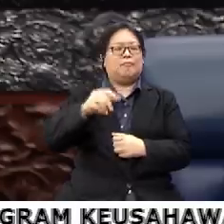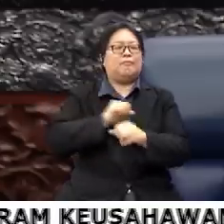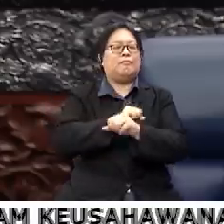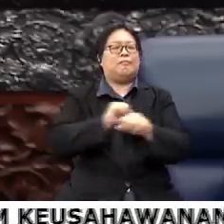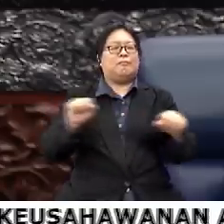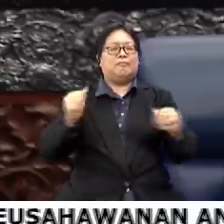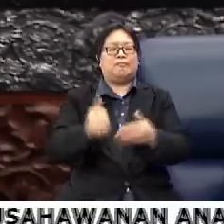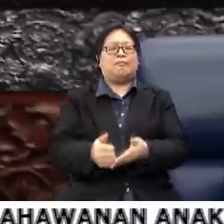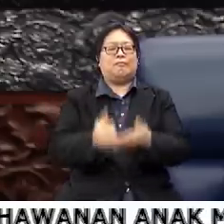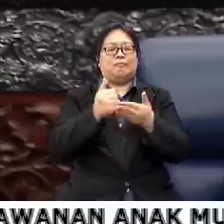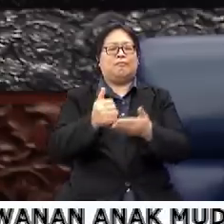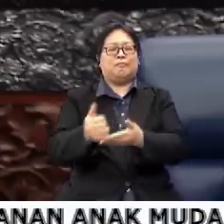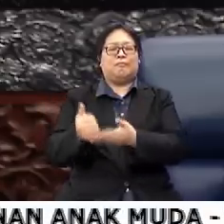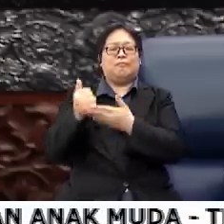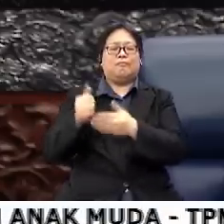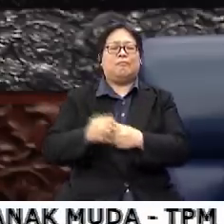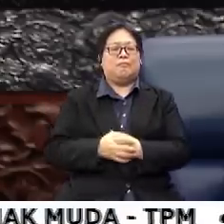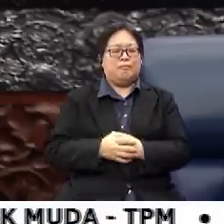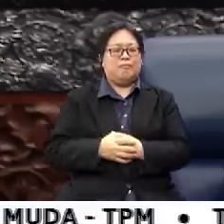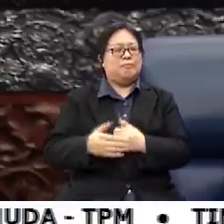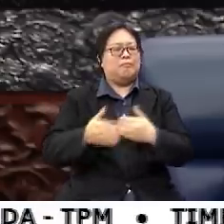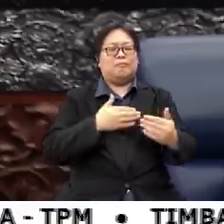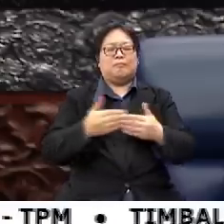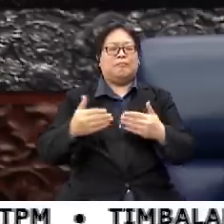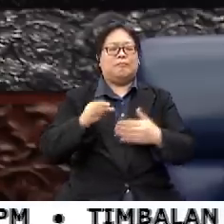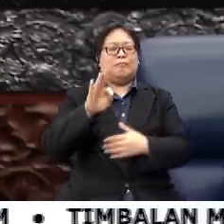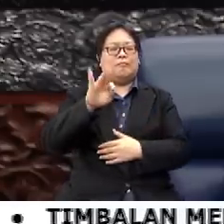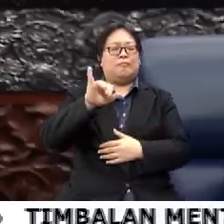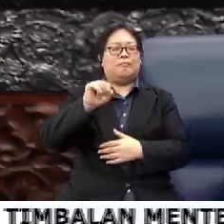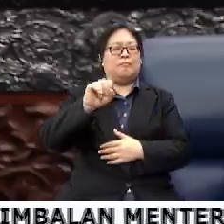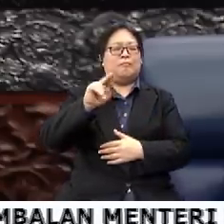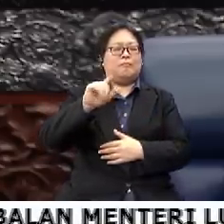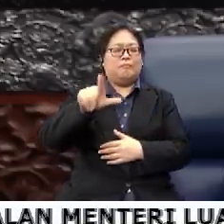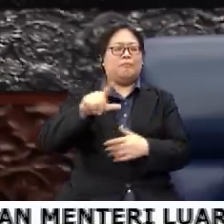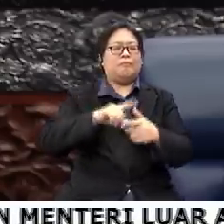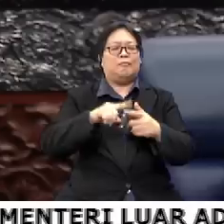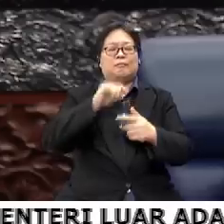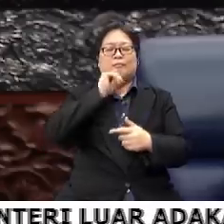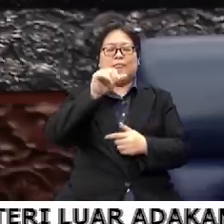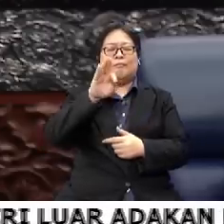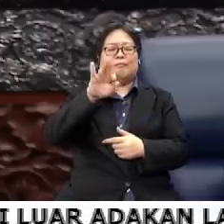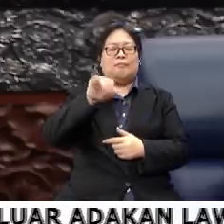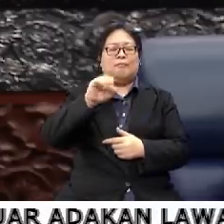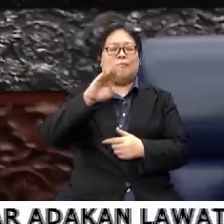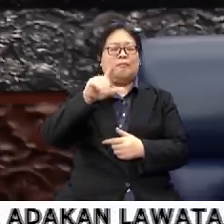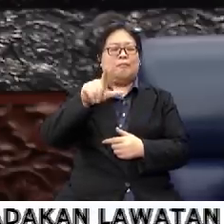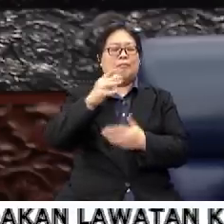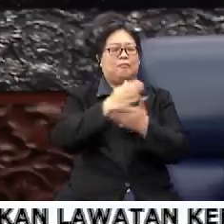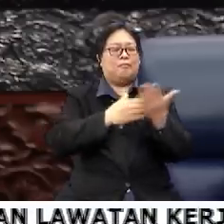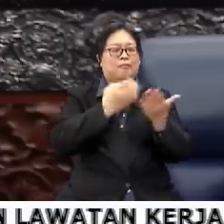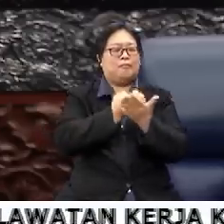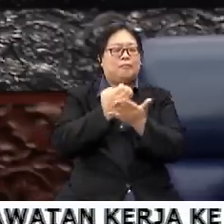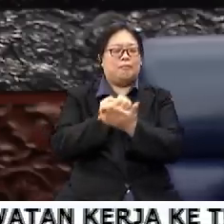menyediakan bantuan-bantuan sama ada dalam bentuk fiskal ataupun non-fiskal untuk sektor-sektor ekonomi